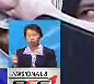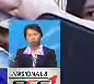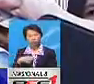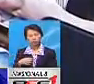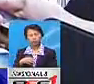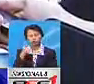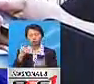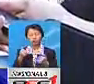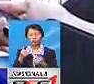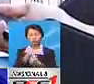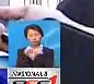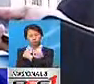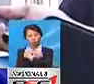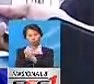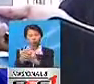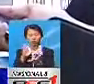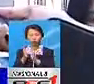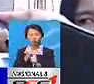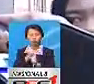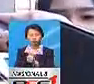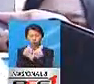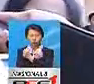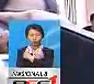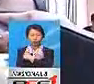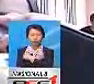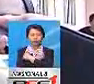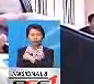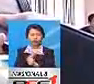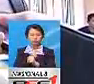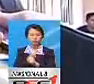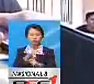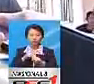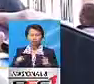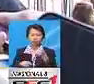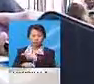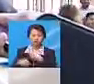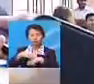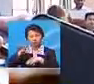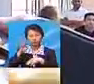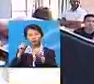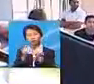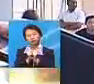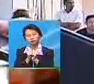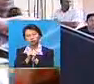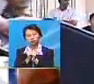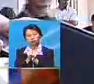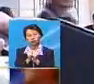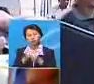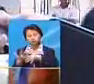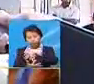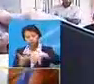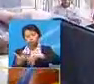yang goalkeeper coach lah sekarang ni. Yang tak fikirkan kerja tapi dia lebihkan dengan